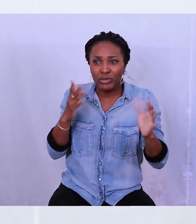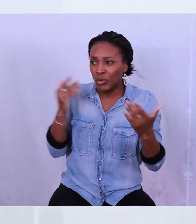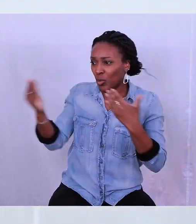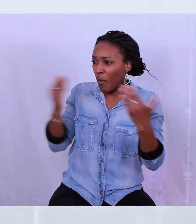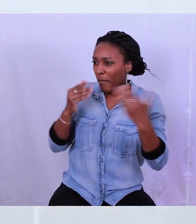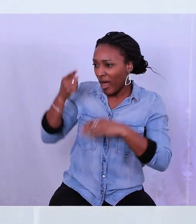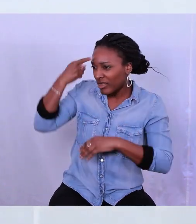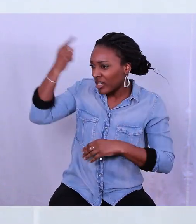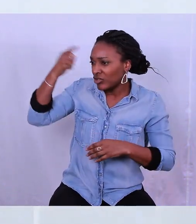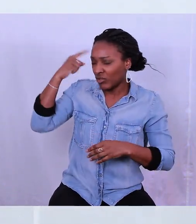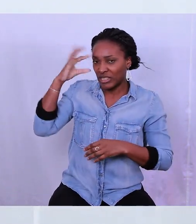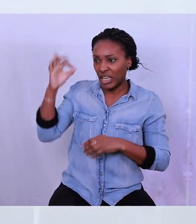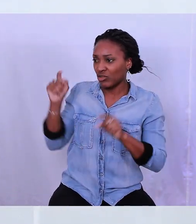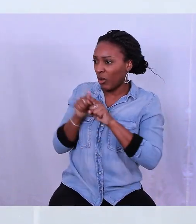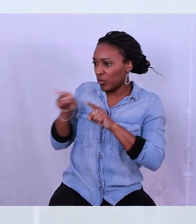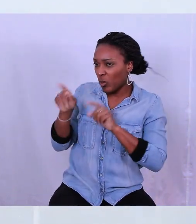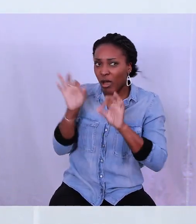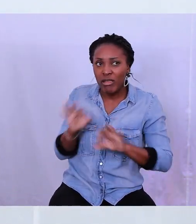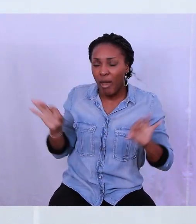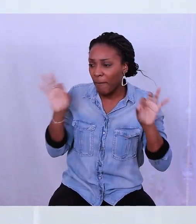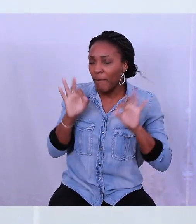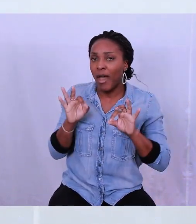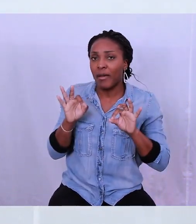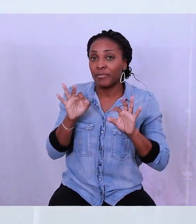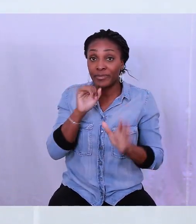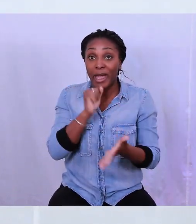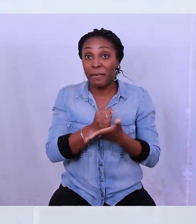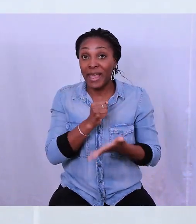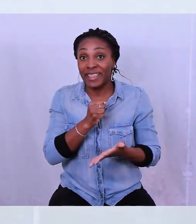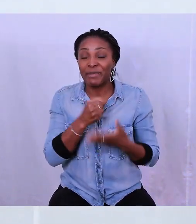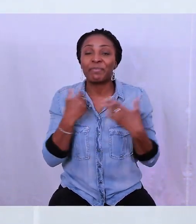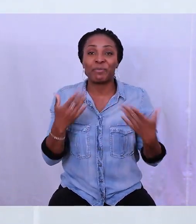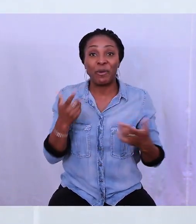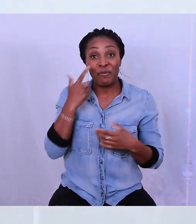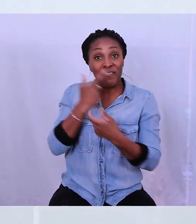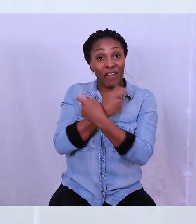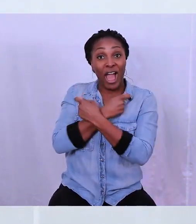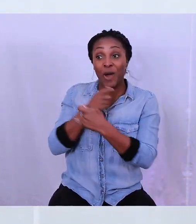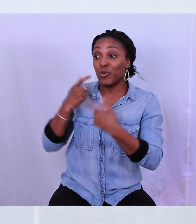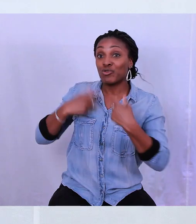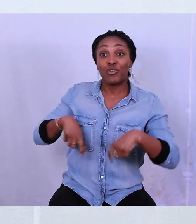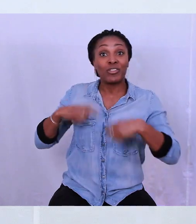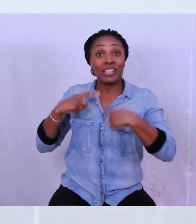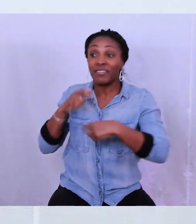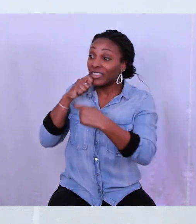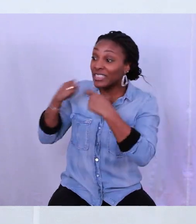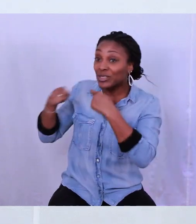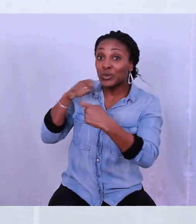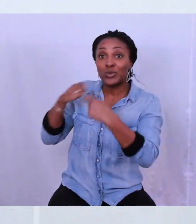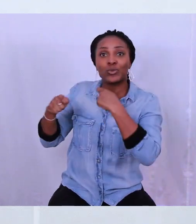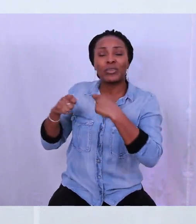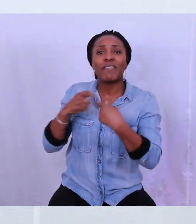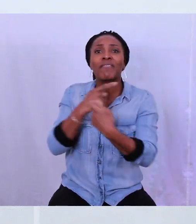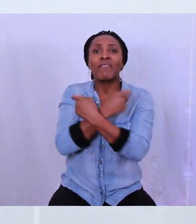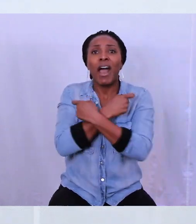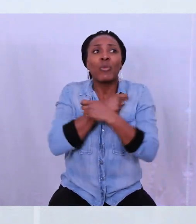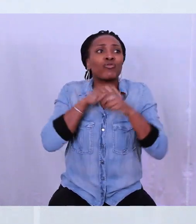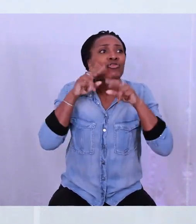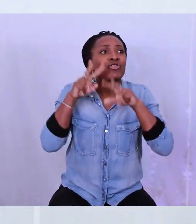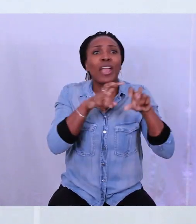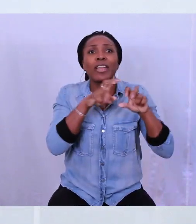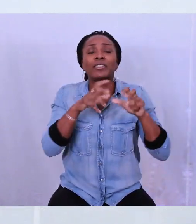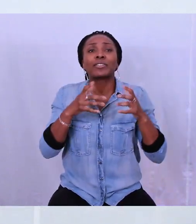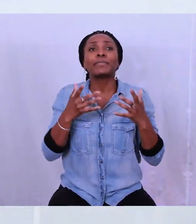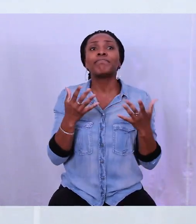toi. Amen. » On est dans cet échange entre Pharaon et Joseph, où Pharaon cherche quelqu'un qui